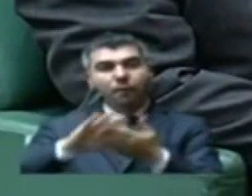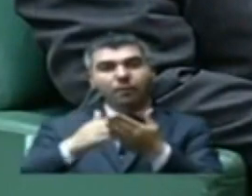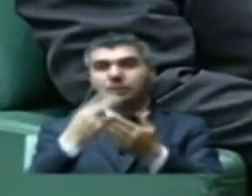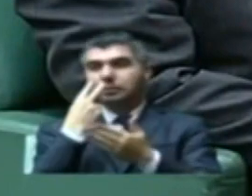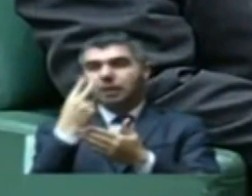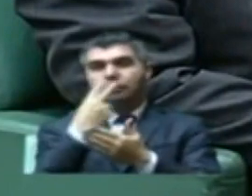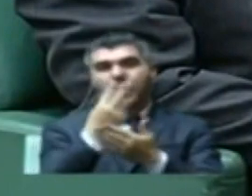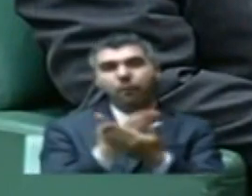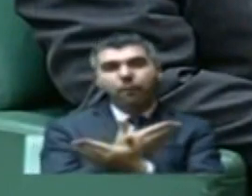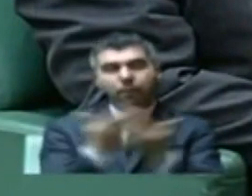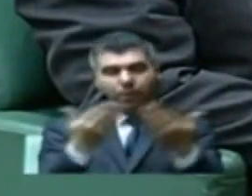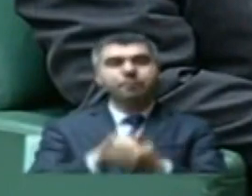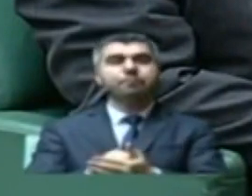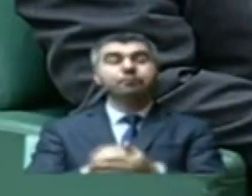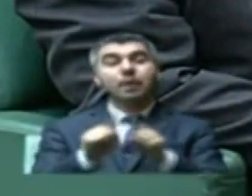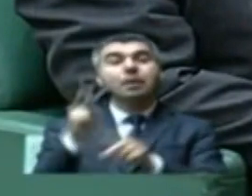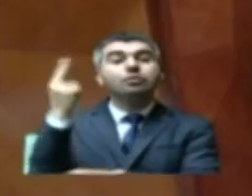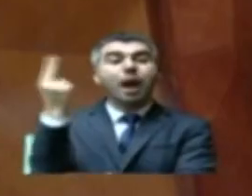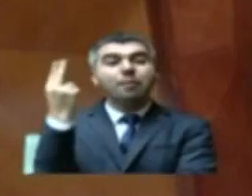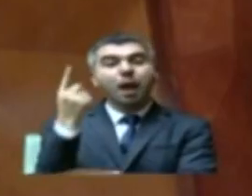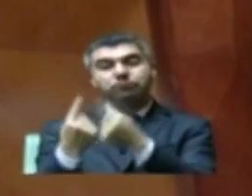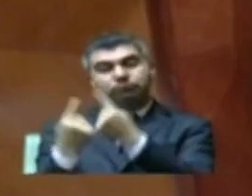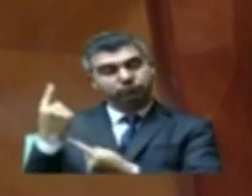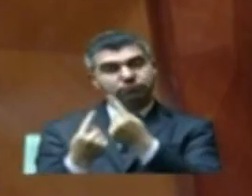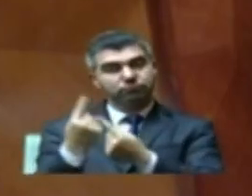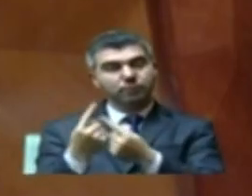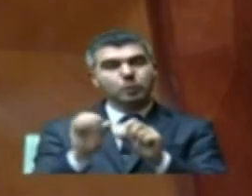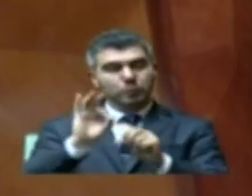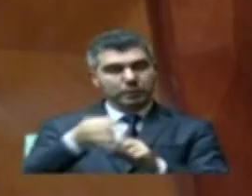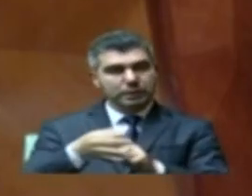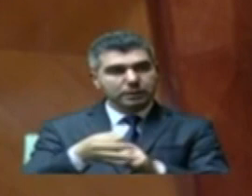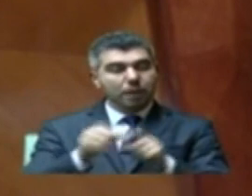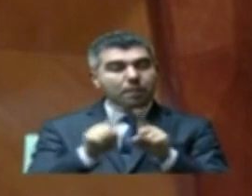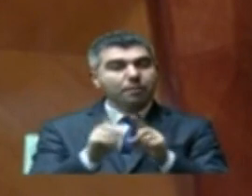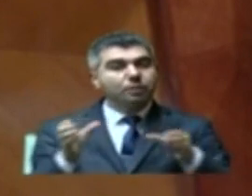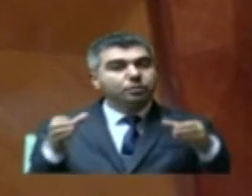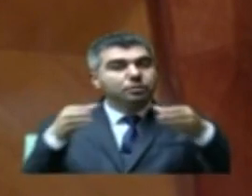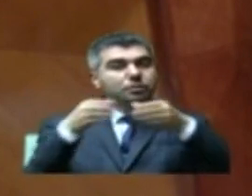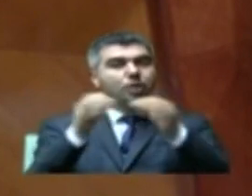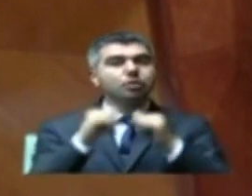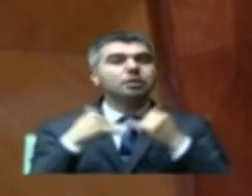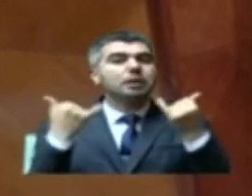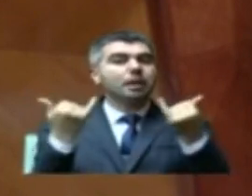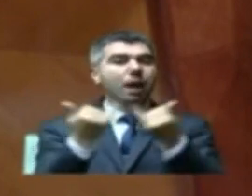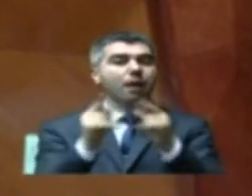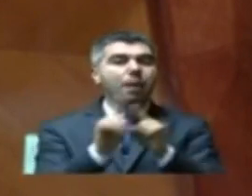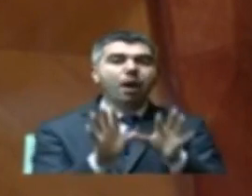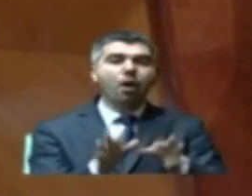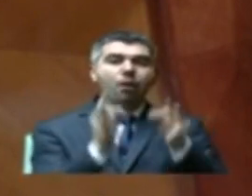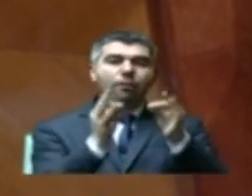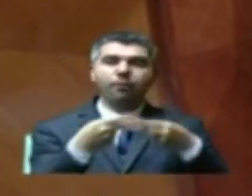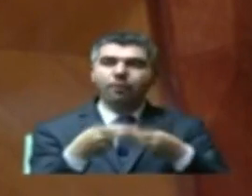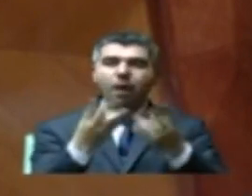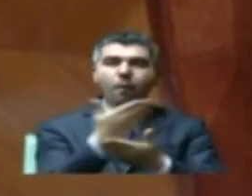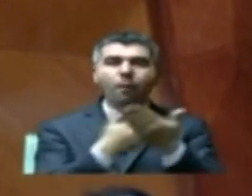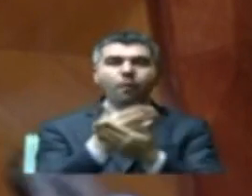الجامعات، وكل جامعة تاخذ هادشي بعين الاعتبار وكتعقد مجلس الجامعة الذي بدوره يبت في توزيع المناصب المالية على